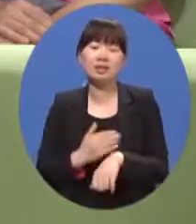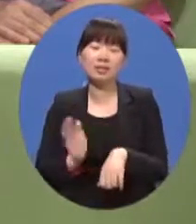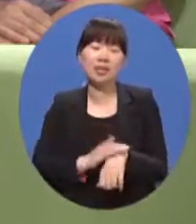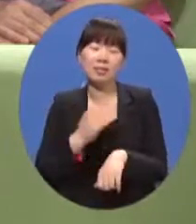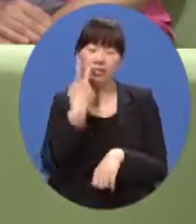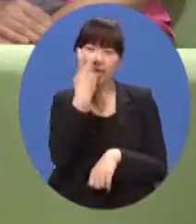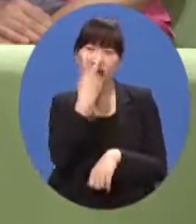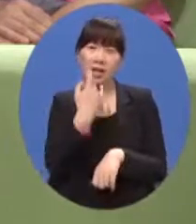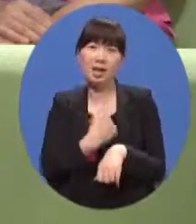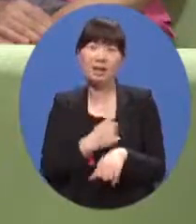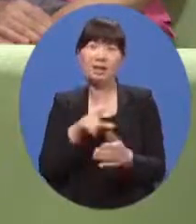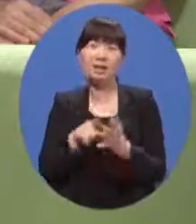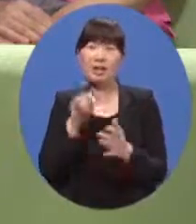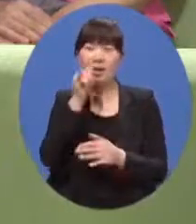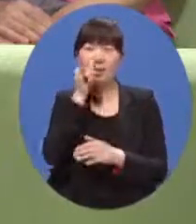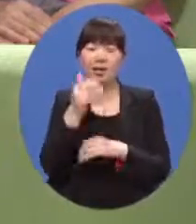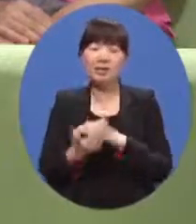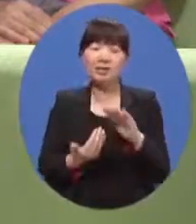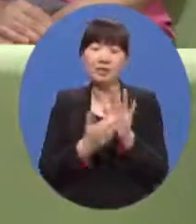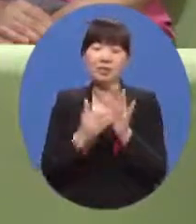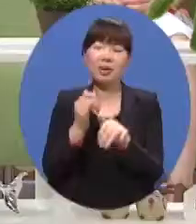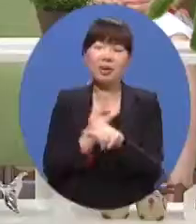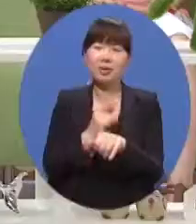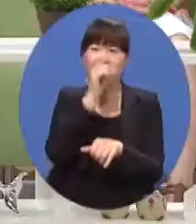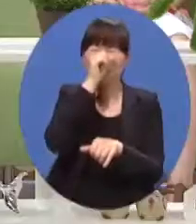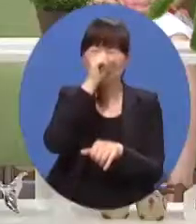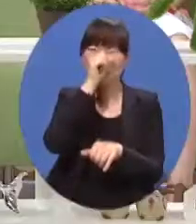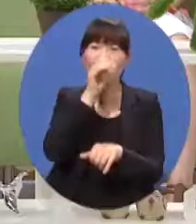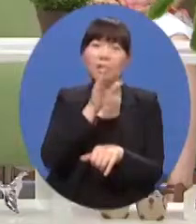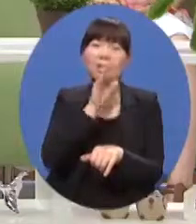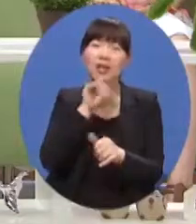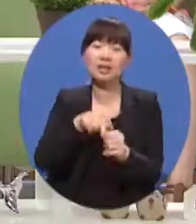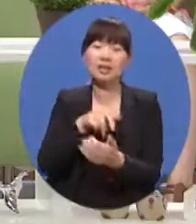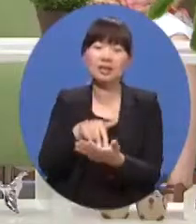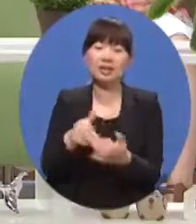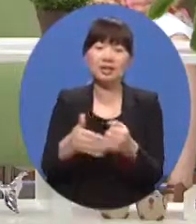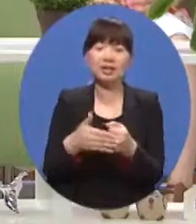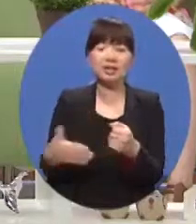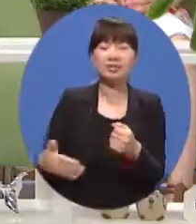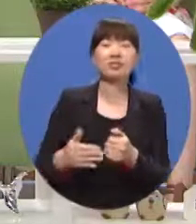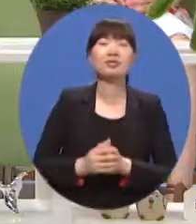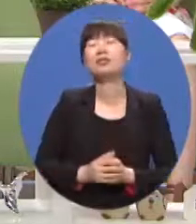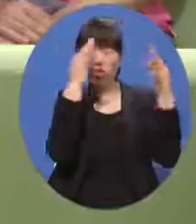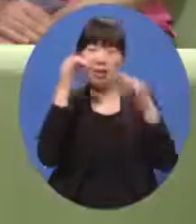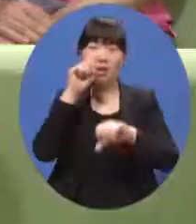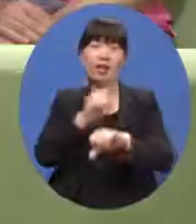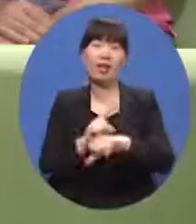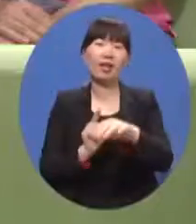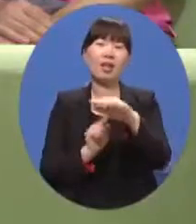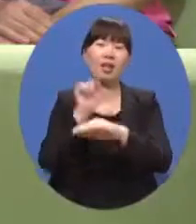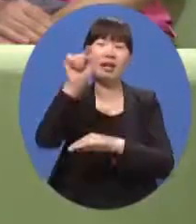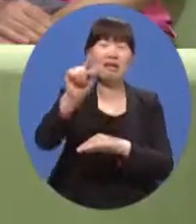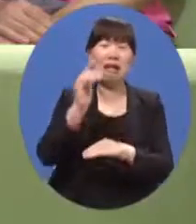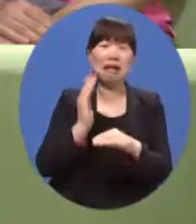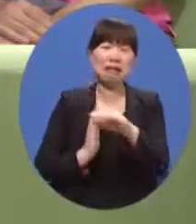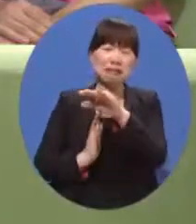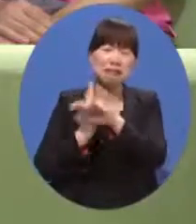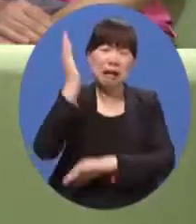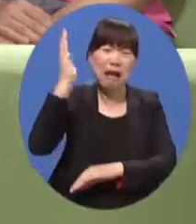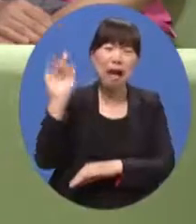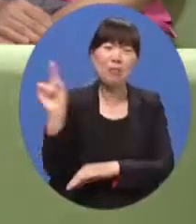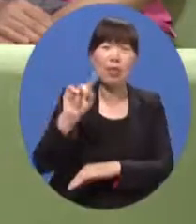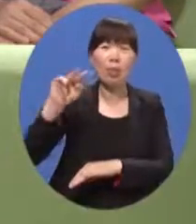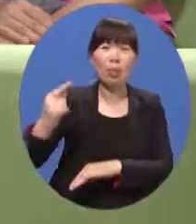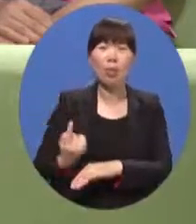경우들도 좀 덜어 있어요. 왜냐하면 미리 예방하는 게 좋은 그러한 상황이기 때문에. 네. 그런데 지나치게